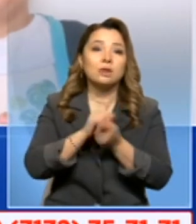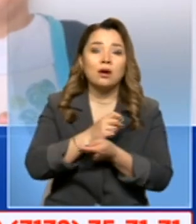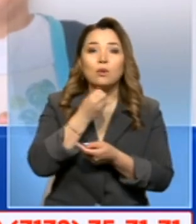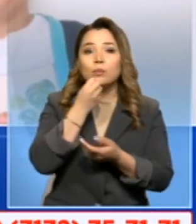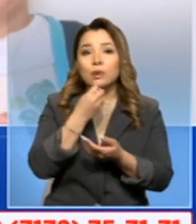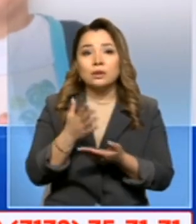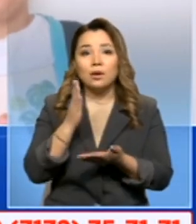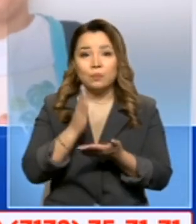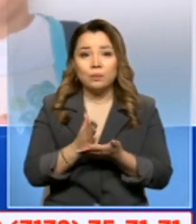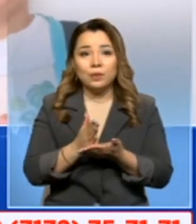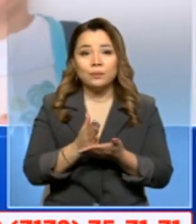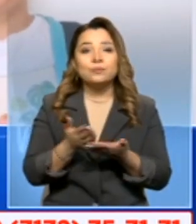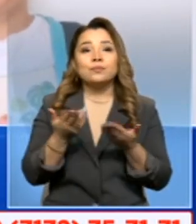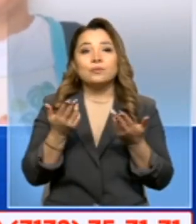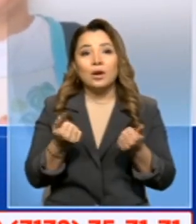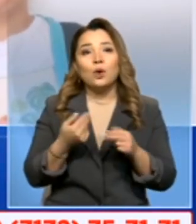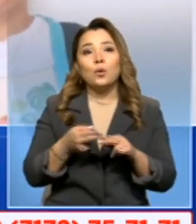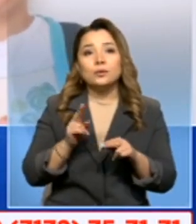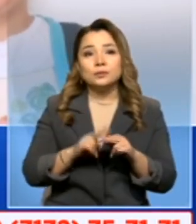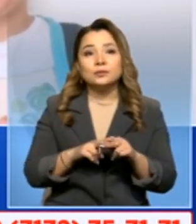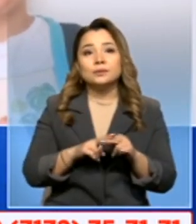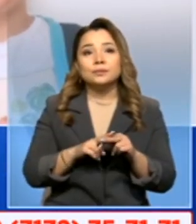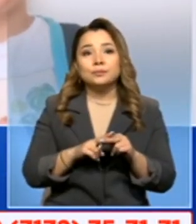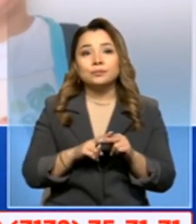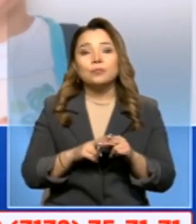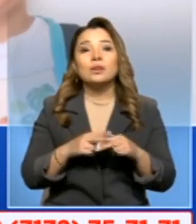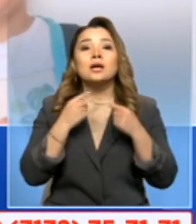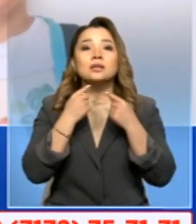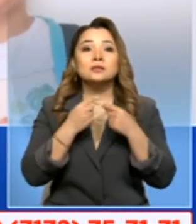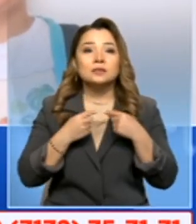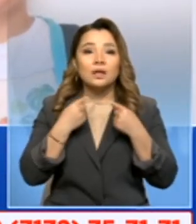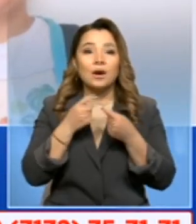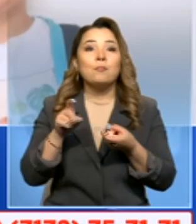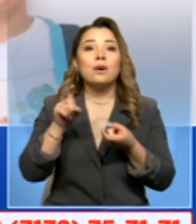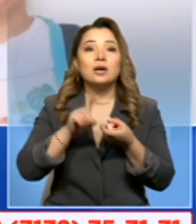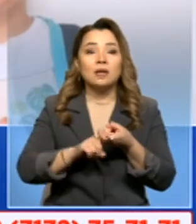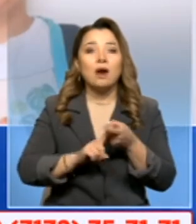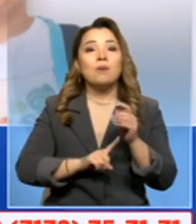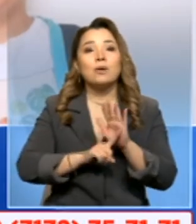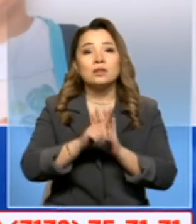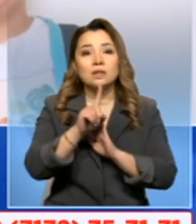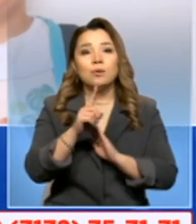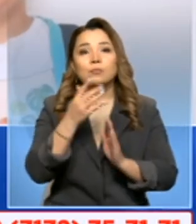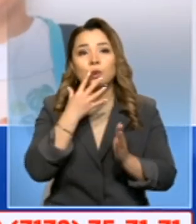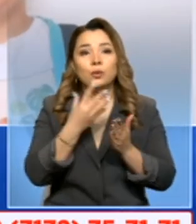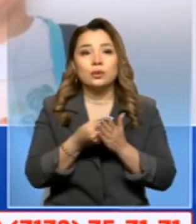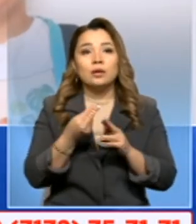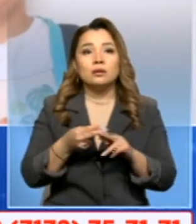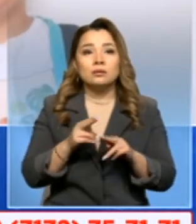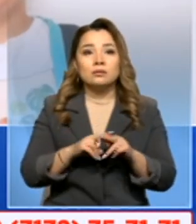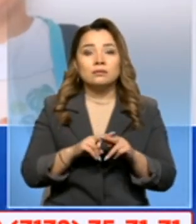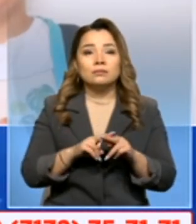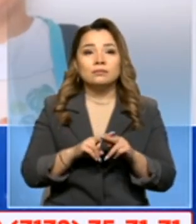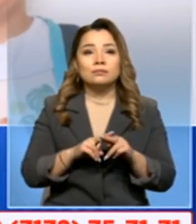ба? Мен осы қалқанша безіне байланысты бастапқыда менде...